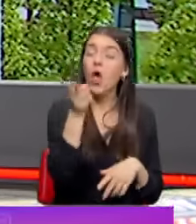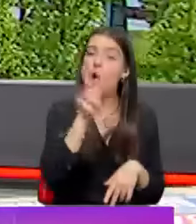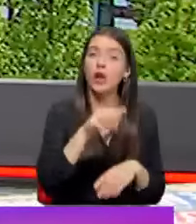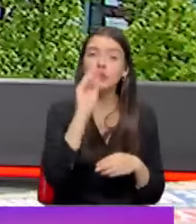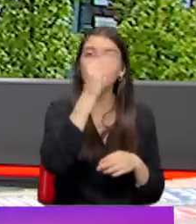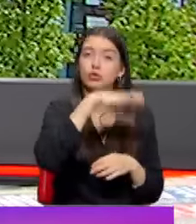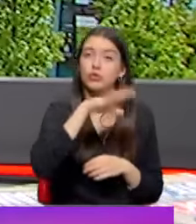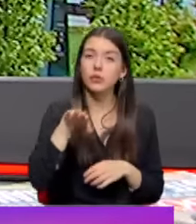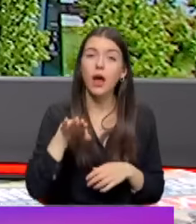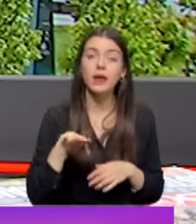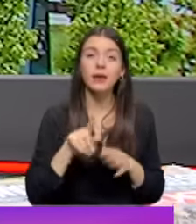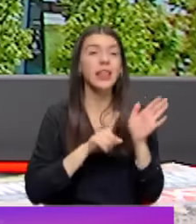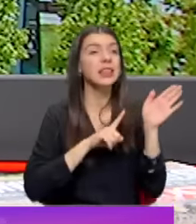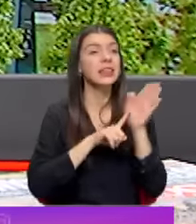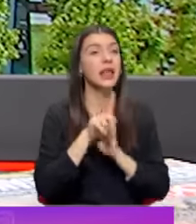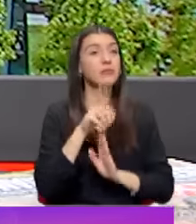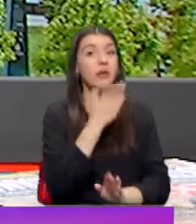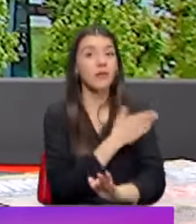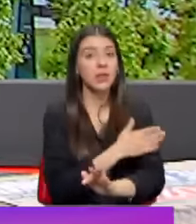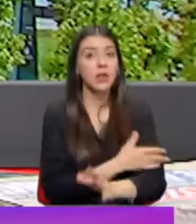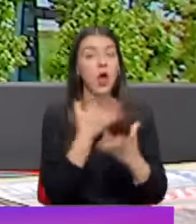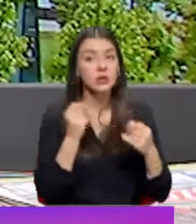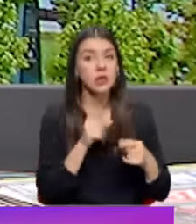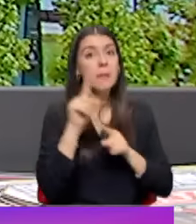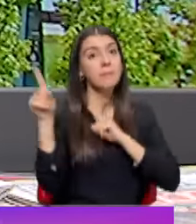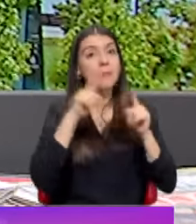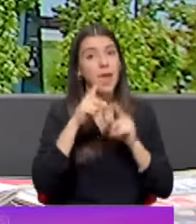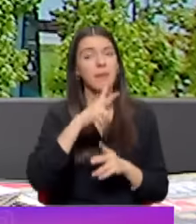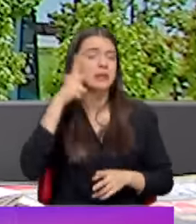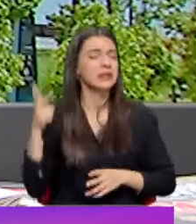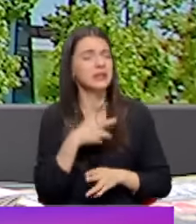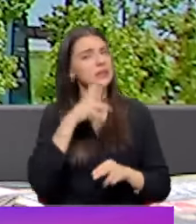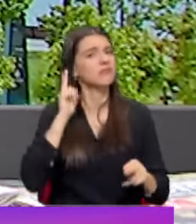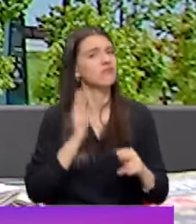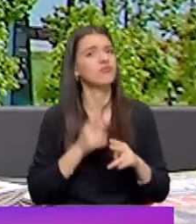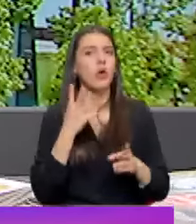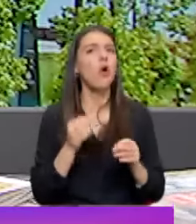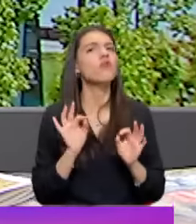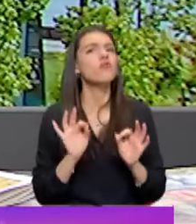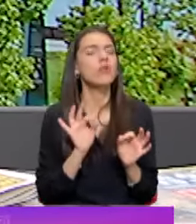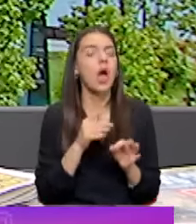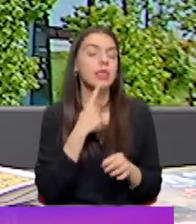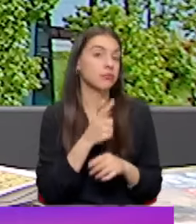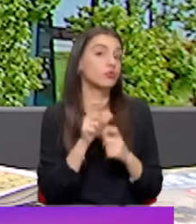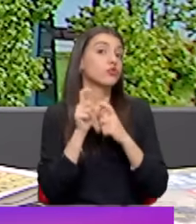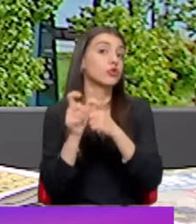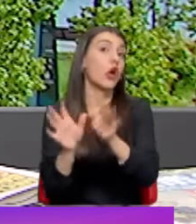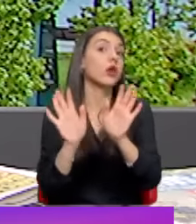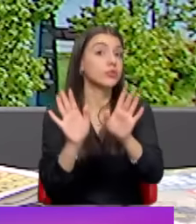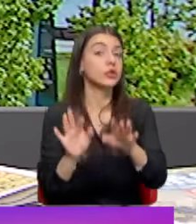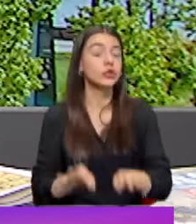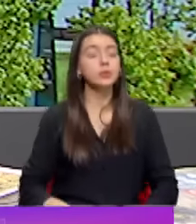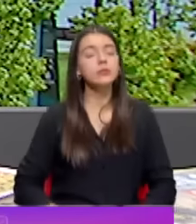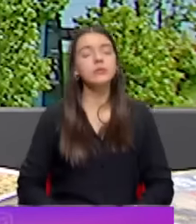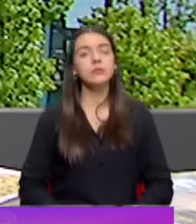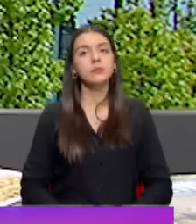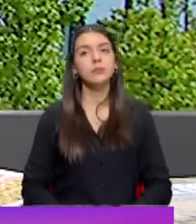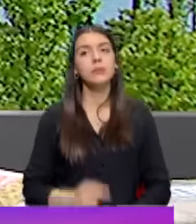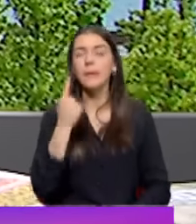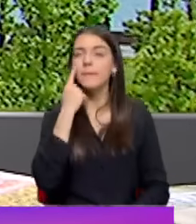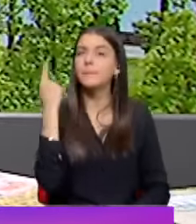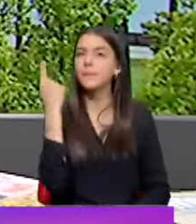gelişmiş ülkelerin vatandaşları olsaydı dava bu kadar ağır ilerler miydi diye Murat Bey bir soru sormuş.